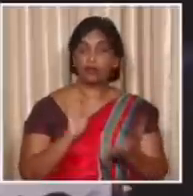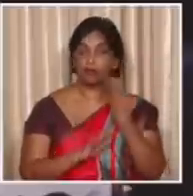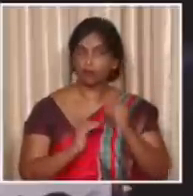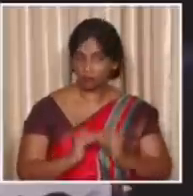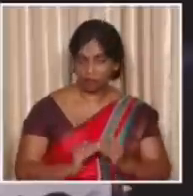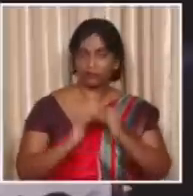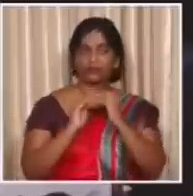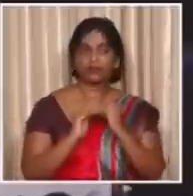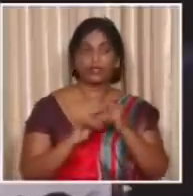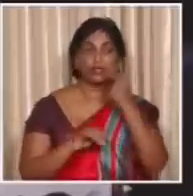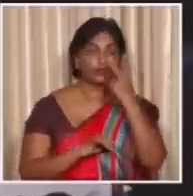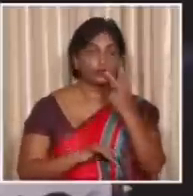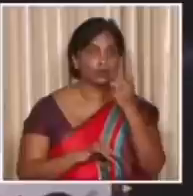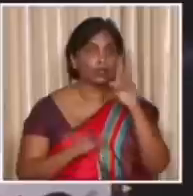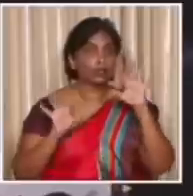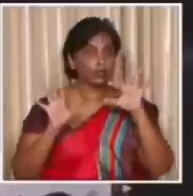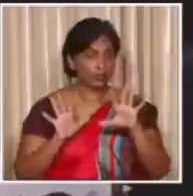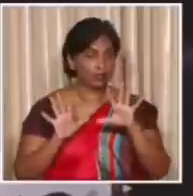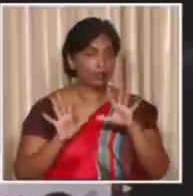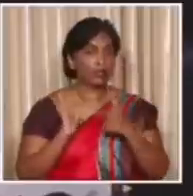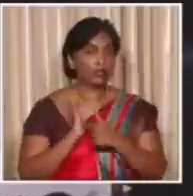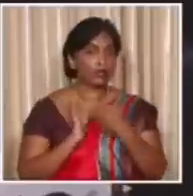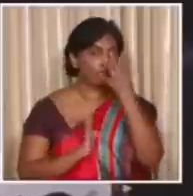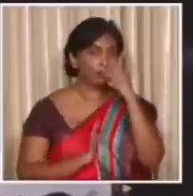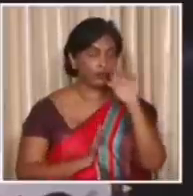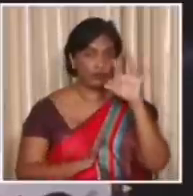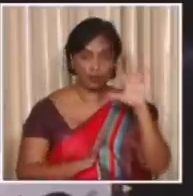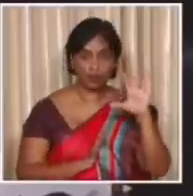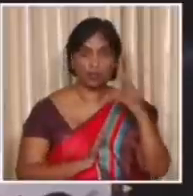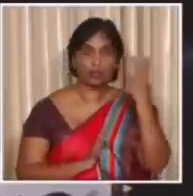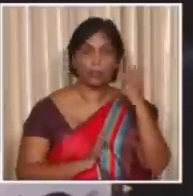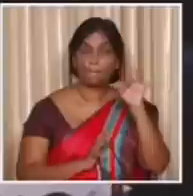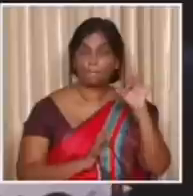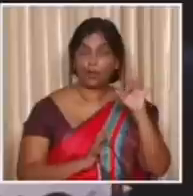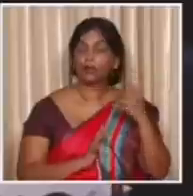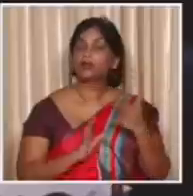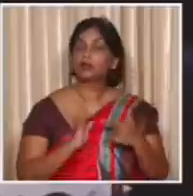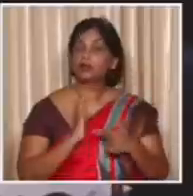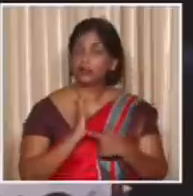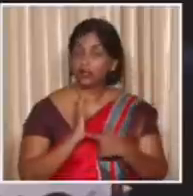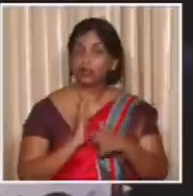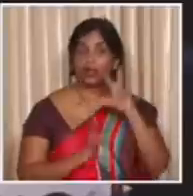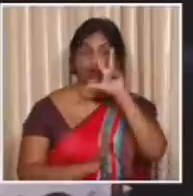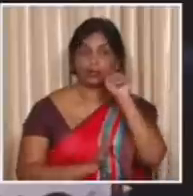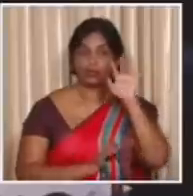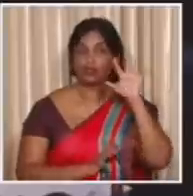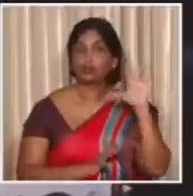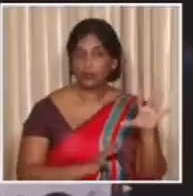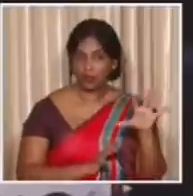ගියාද? 2010 දී ට්‍රිලියන 4.5, 2015 වෙනකොට ට්‍රිලියන